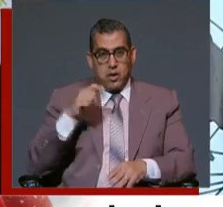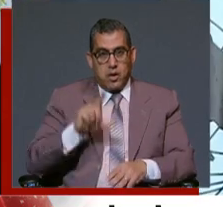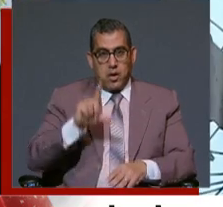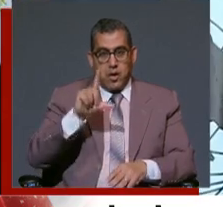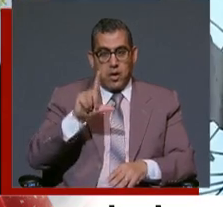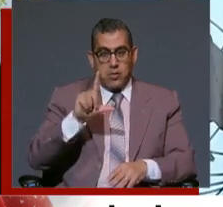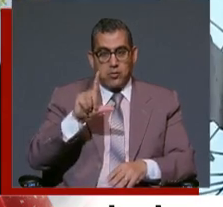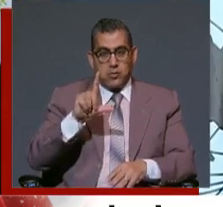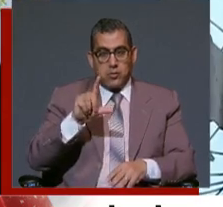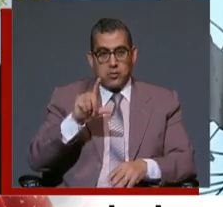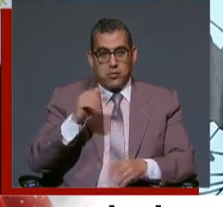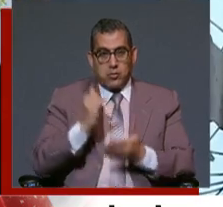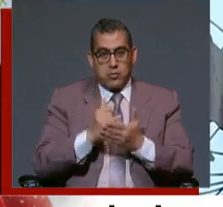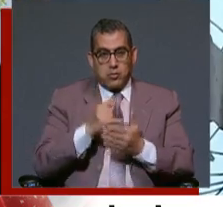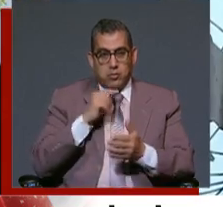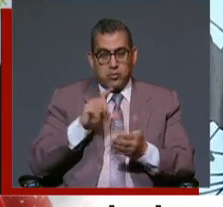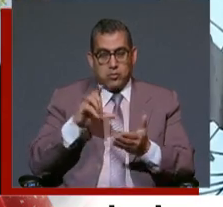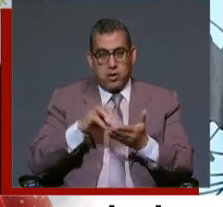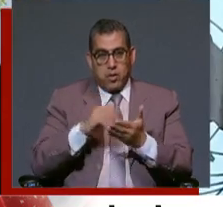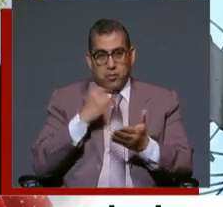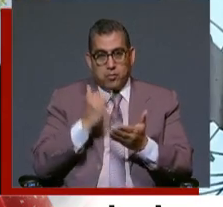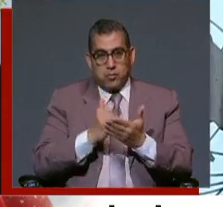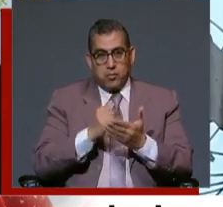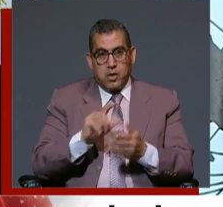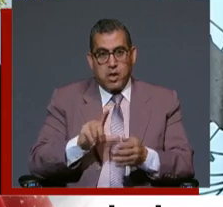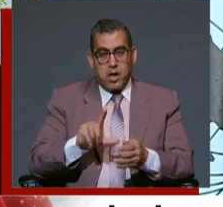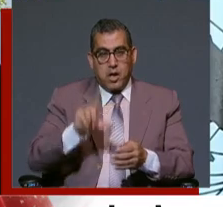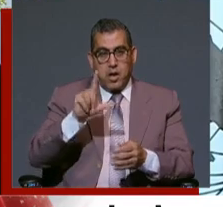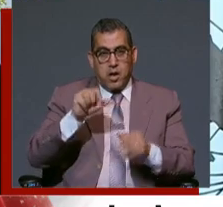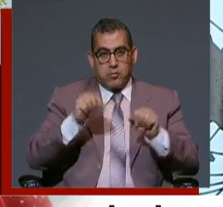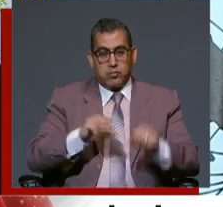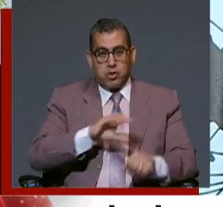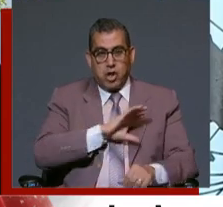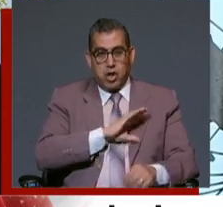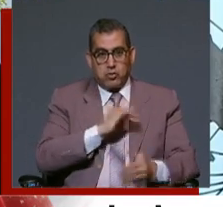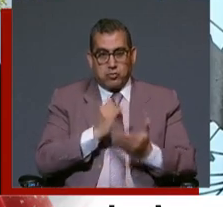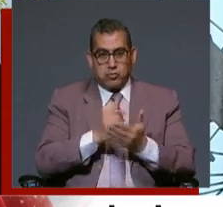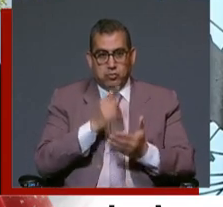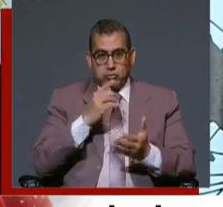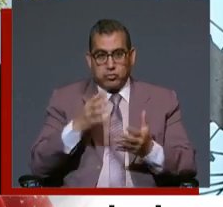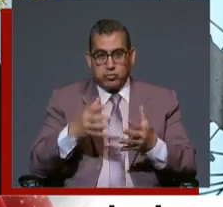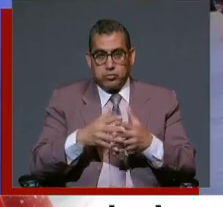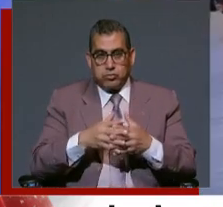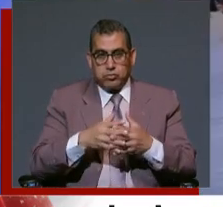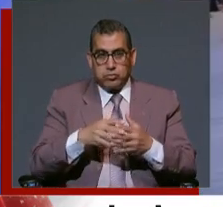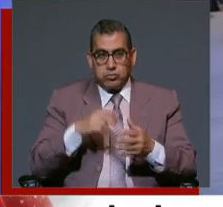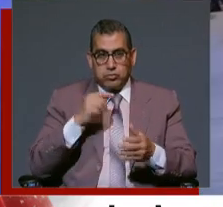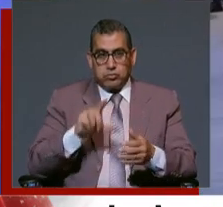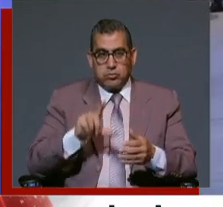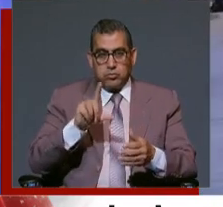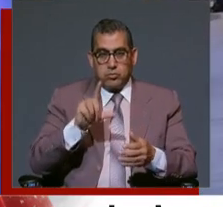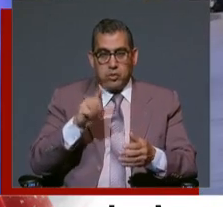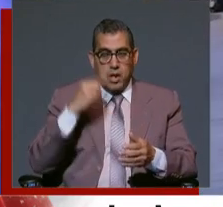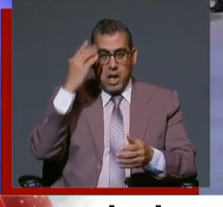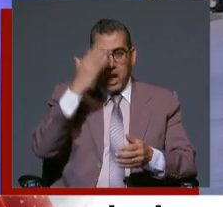الإفريقي السيد أليشينا، السيد رئيس والأخ الكريم مصطفى كبير رئيس المحافظية